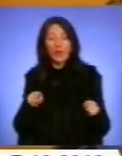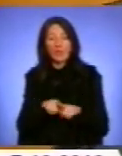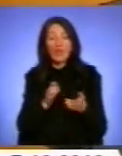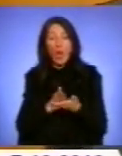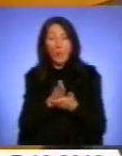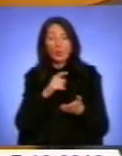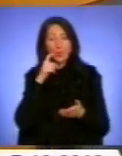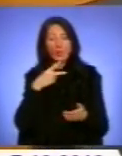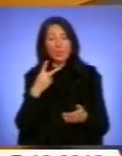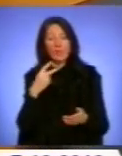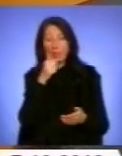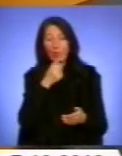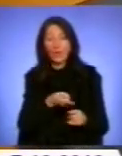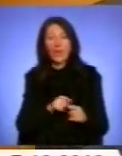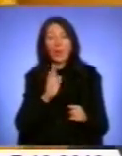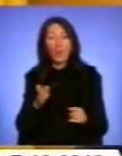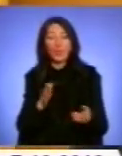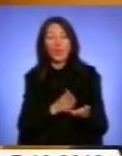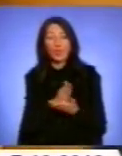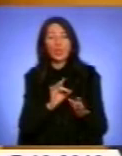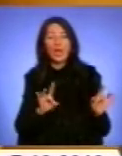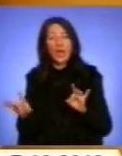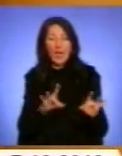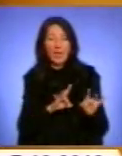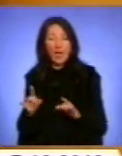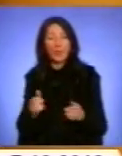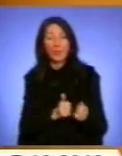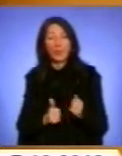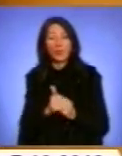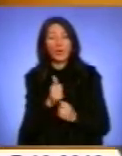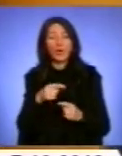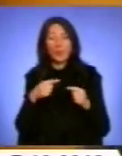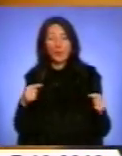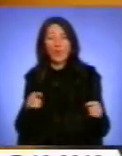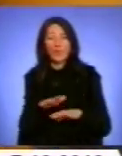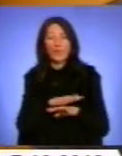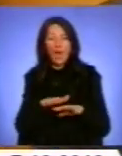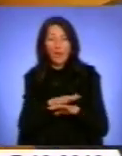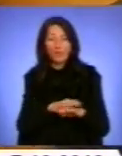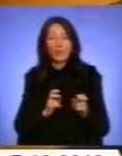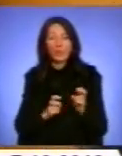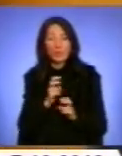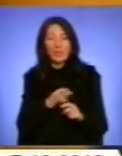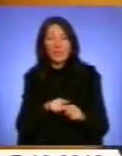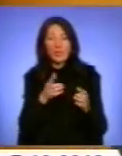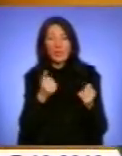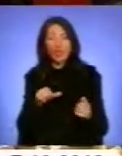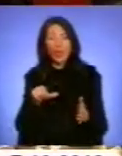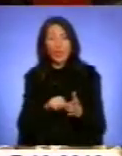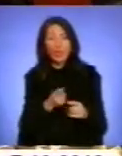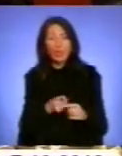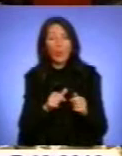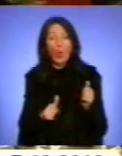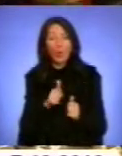року, який буде служити рекламою, просуванням товарів на ринку підприємств, які прийняли участь в даному конкурсі.